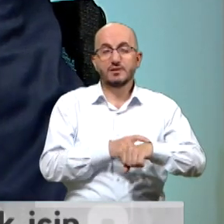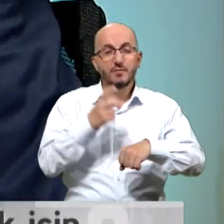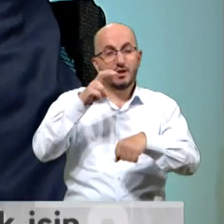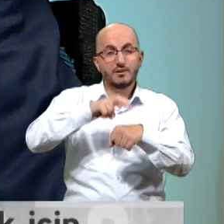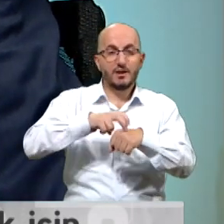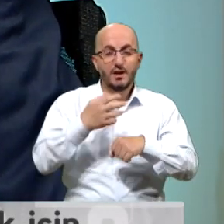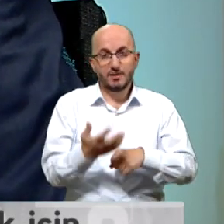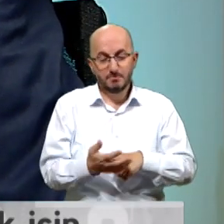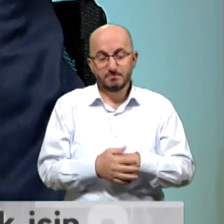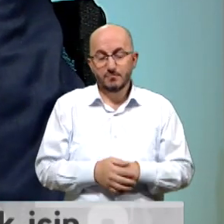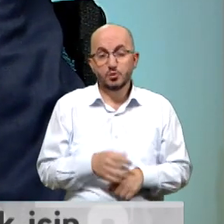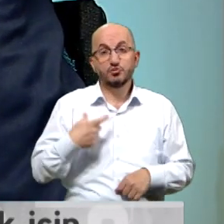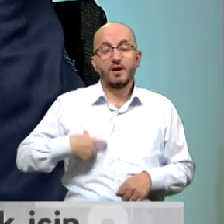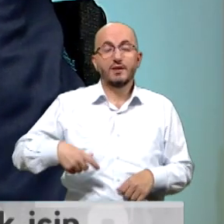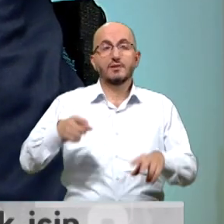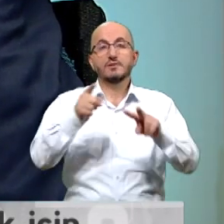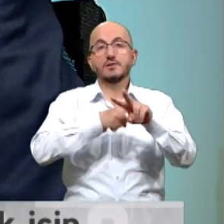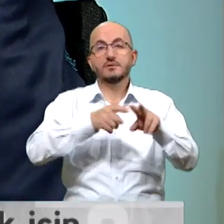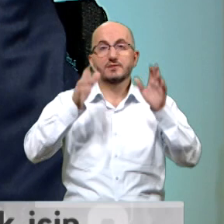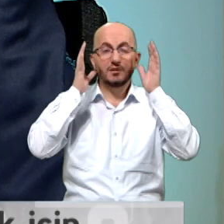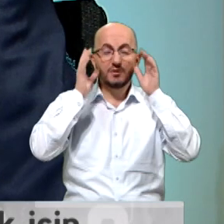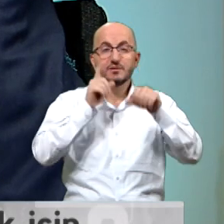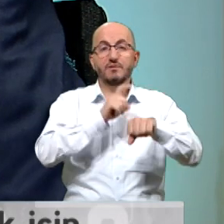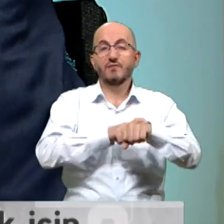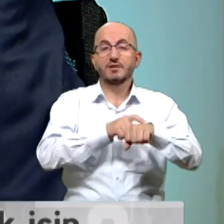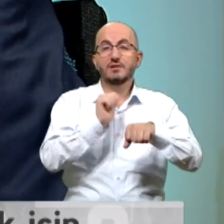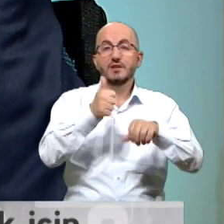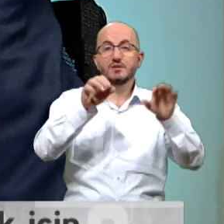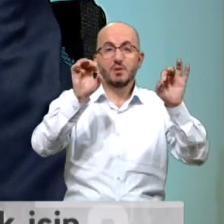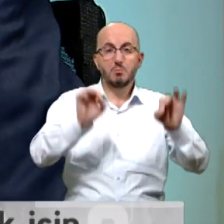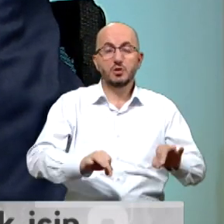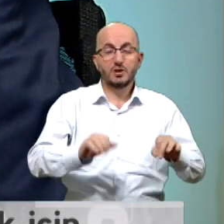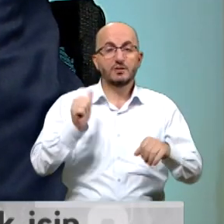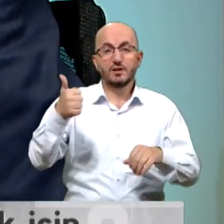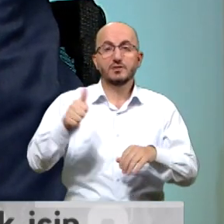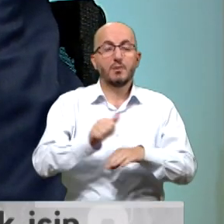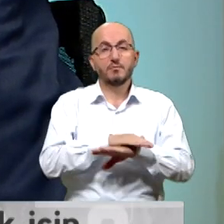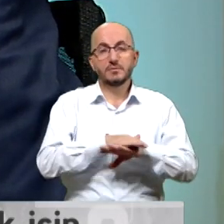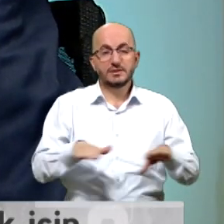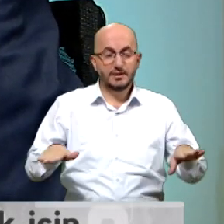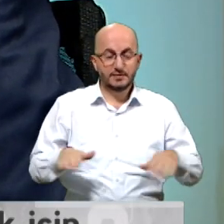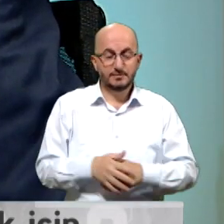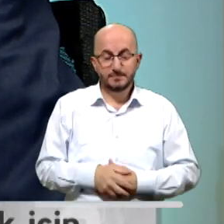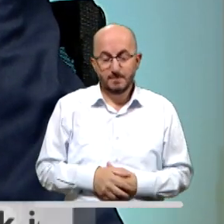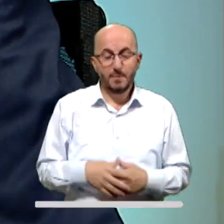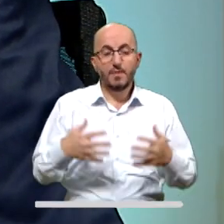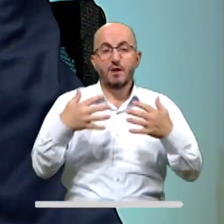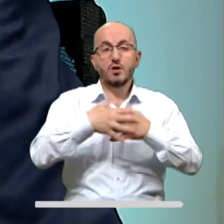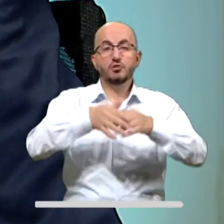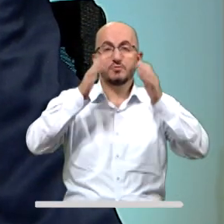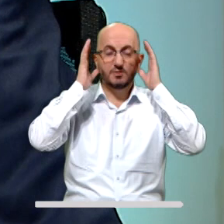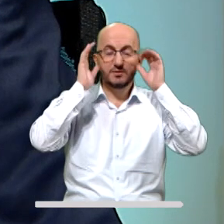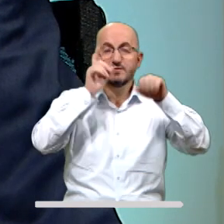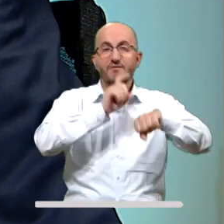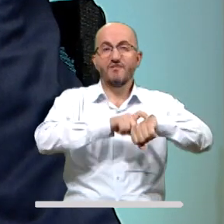hatırlayalım. Yani özellikle yatsı namazının vakti ne zaman başlar, ne zaman biter. Evet. Akşam namazının